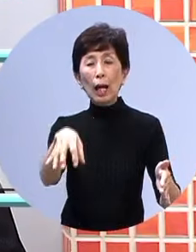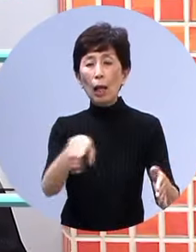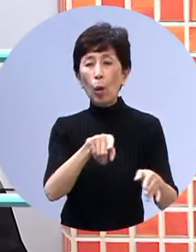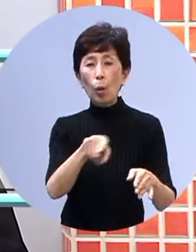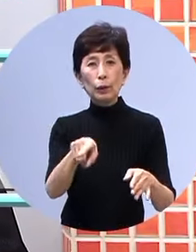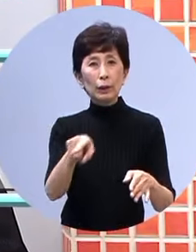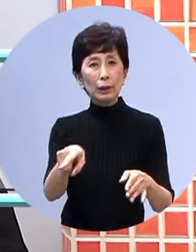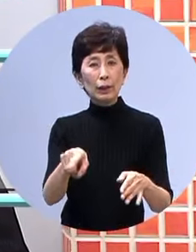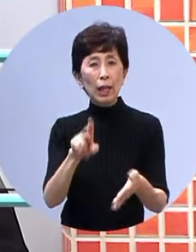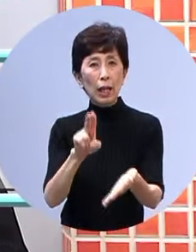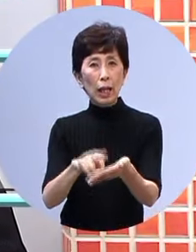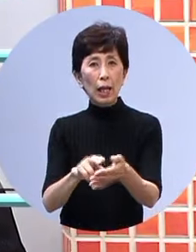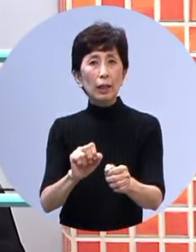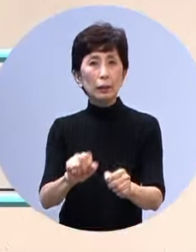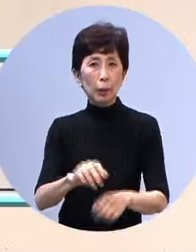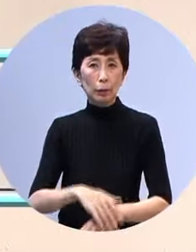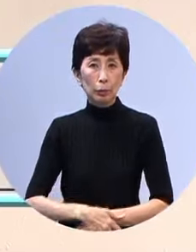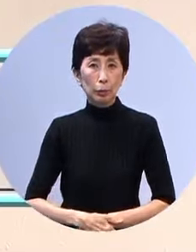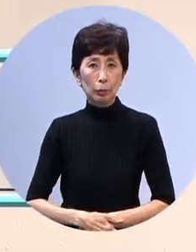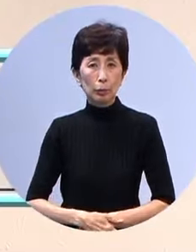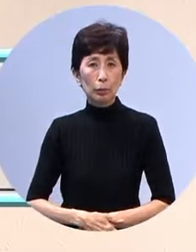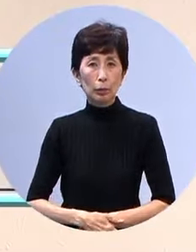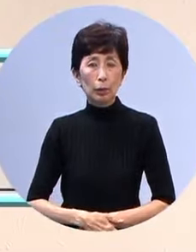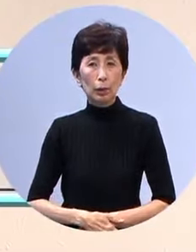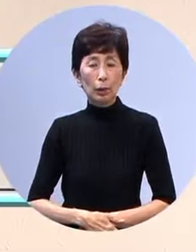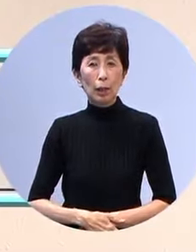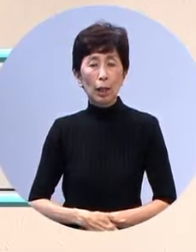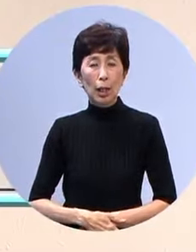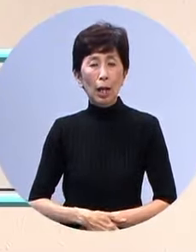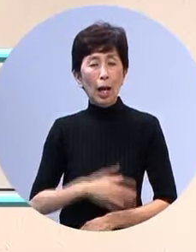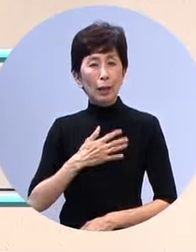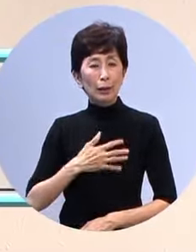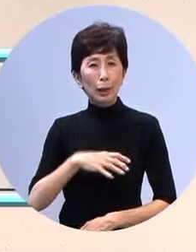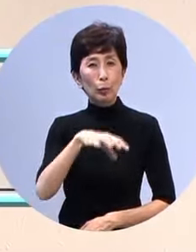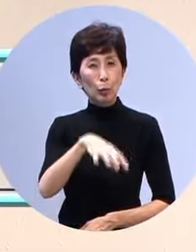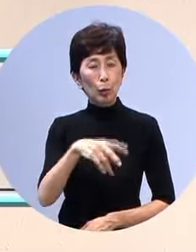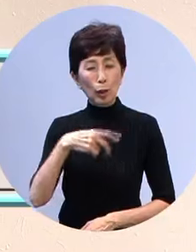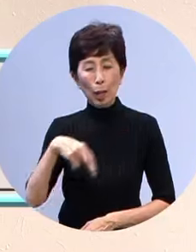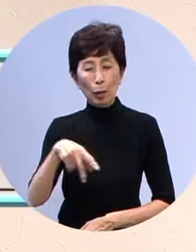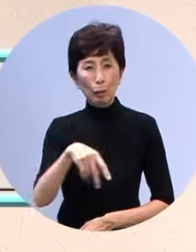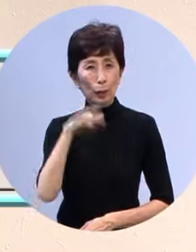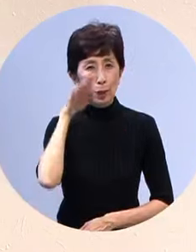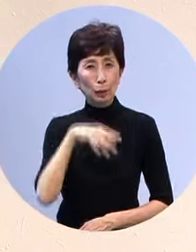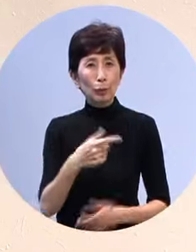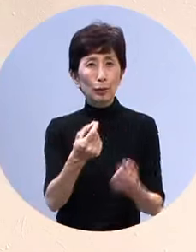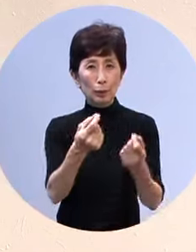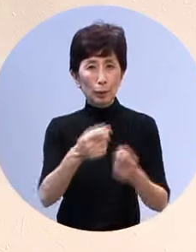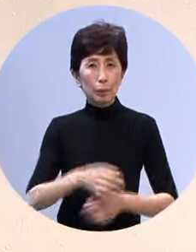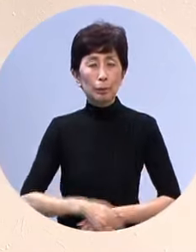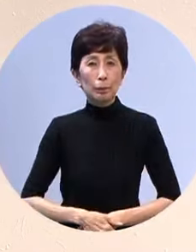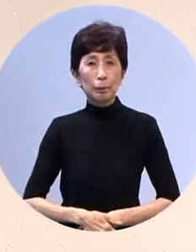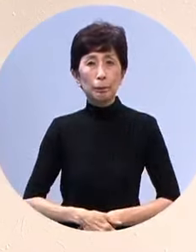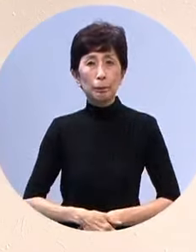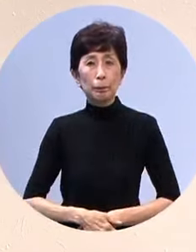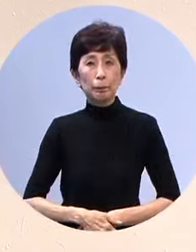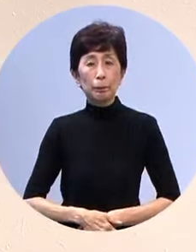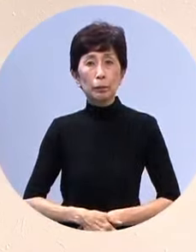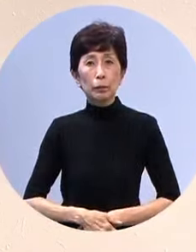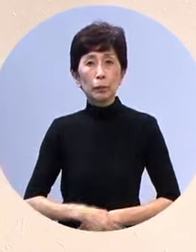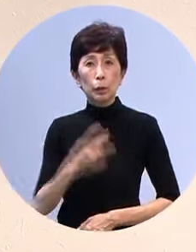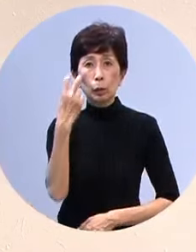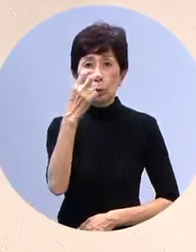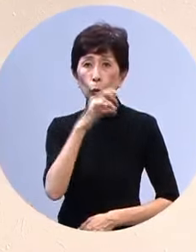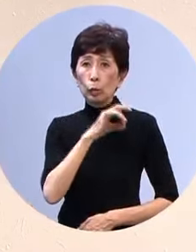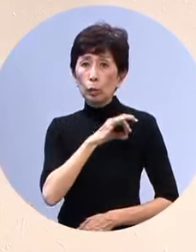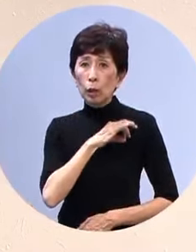る範囲を指定いたします。 そうすると土地勘もあるので回りやすいですよね。ところでこの調査